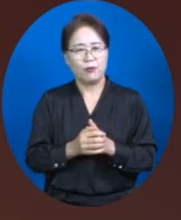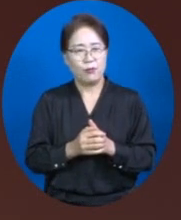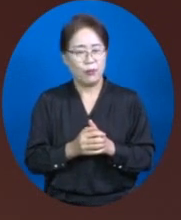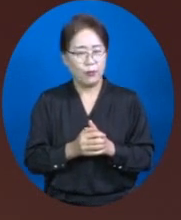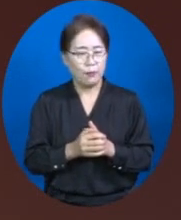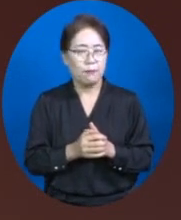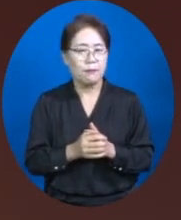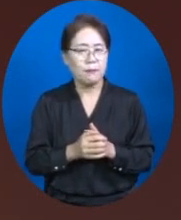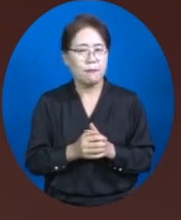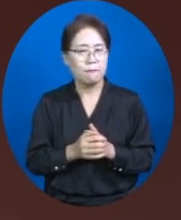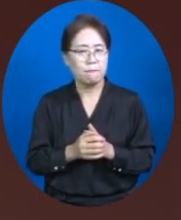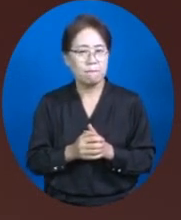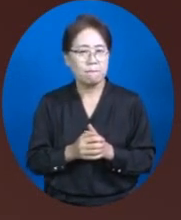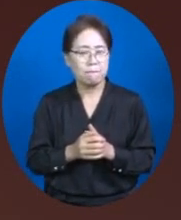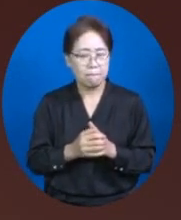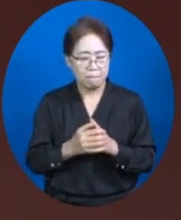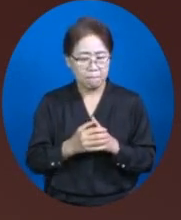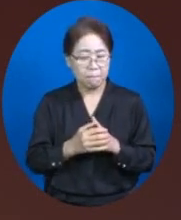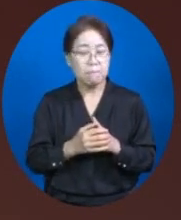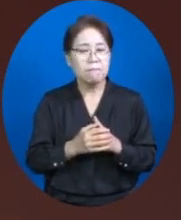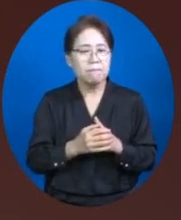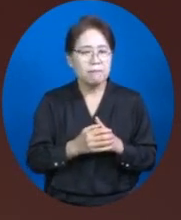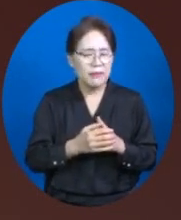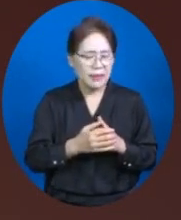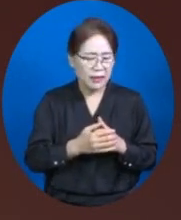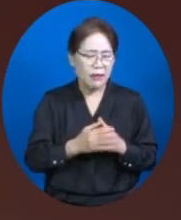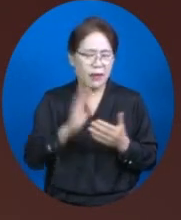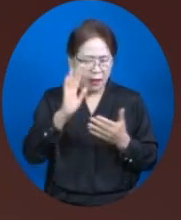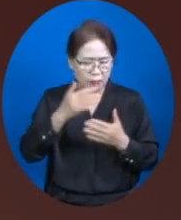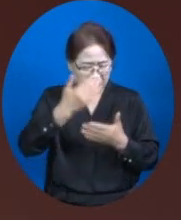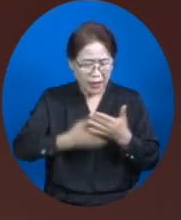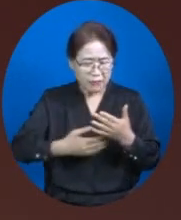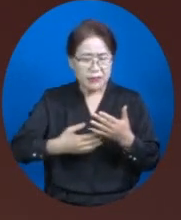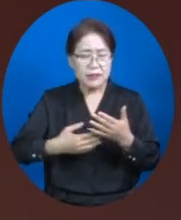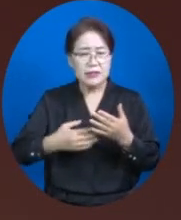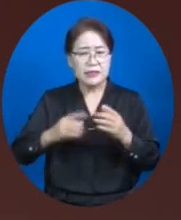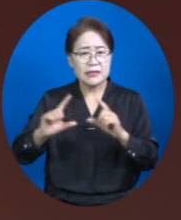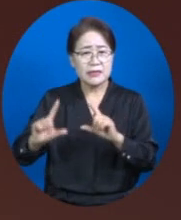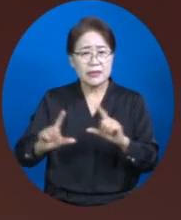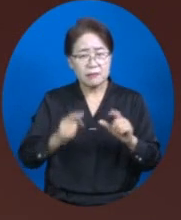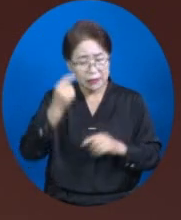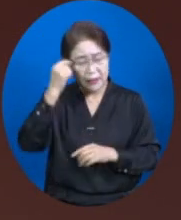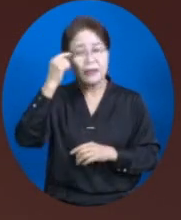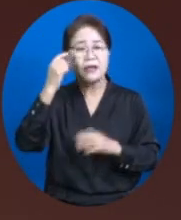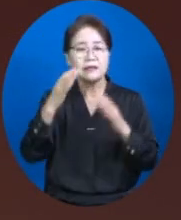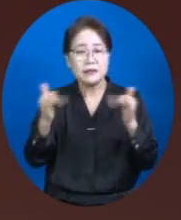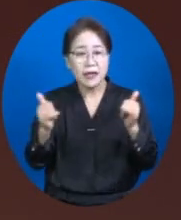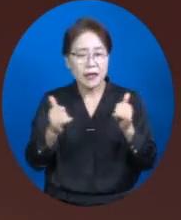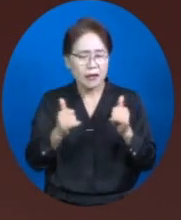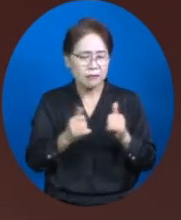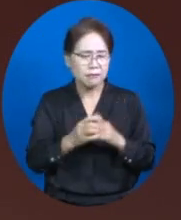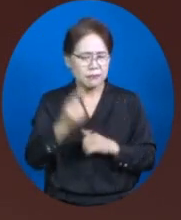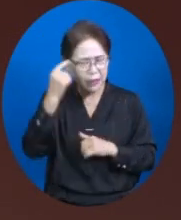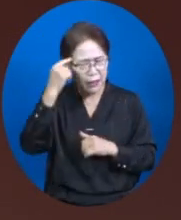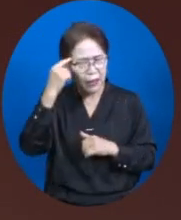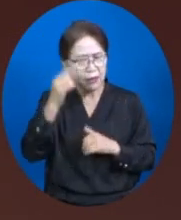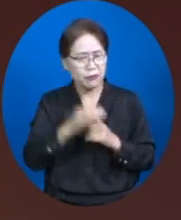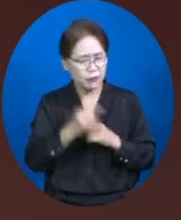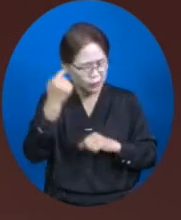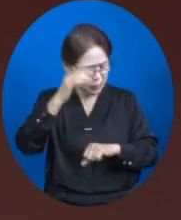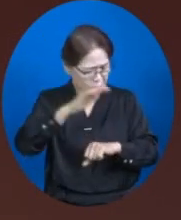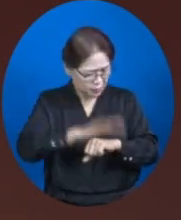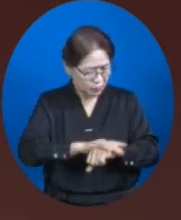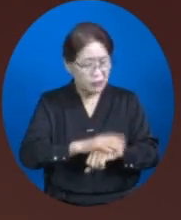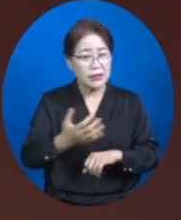계수하는 자는 지혜로운 마음을 갖게 된다고 그랬잖아요 그러면 자신의 인생에 나를 계수하여 지혜로운 마음을